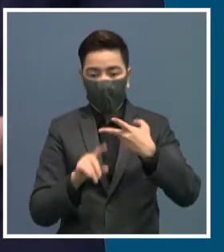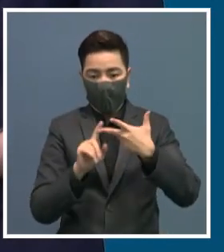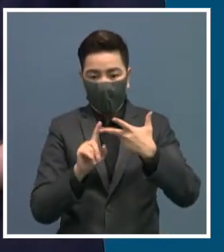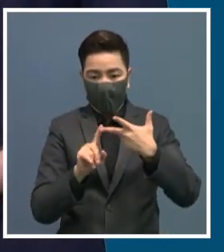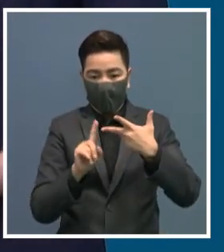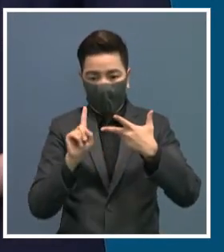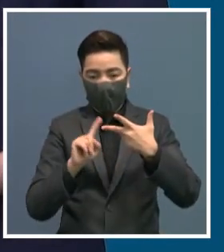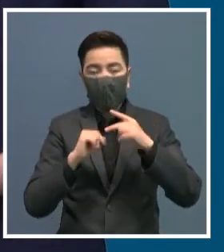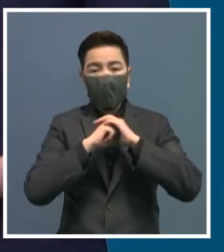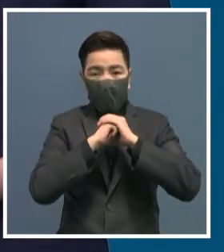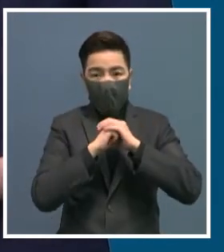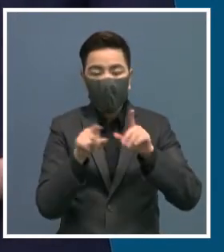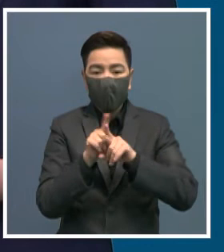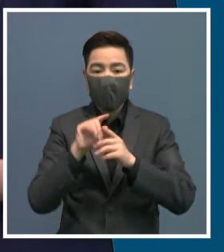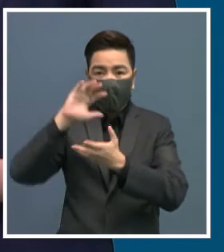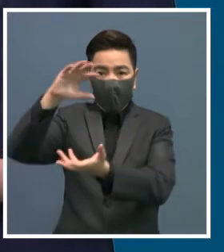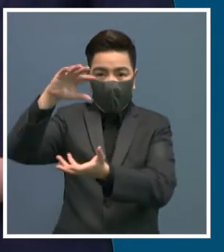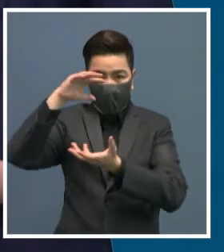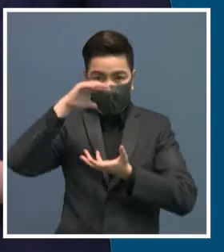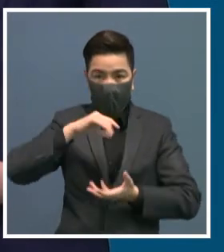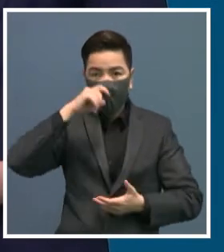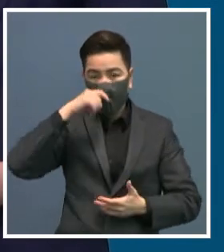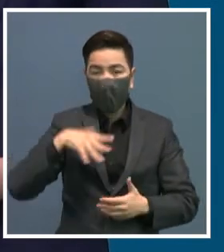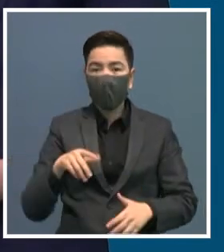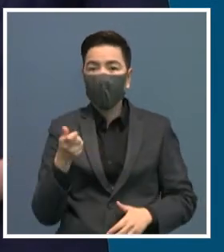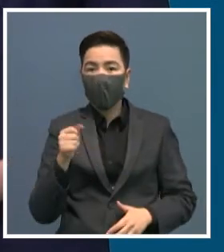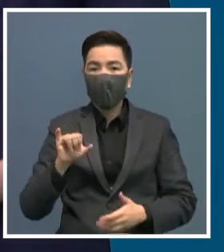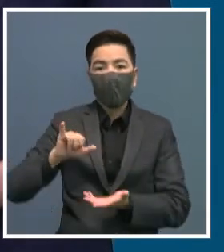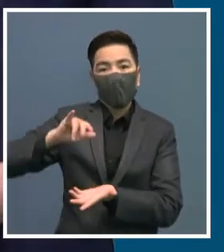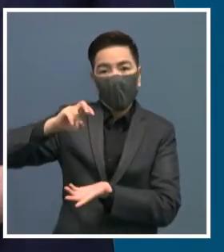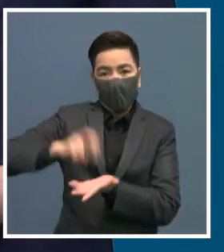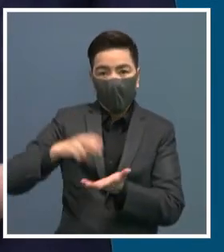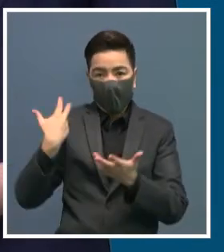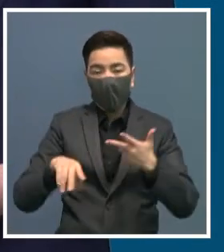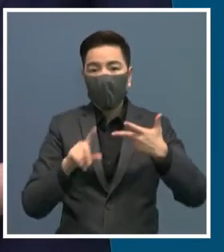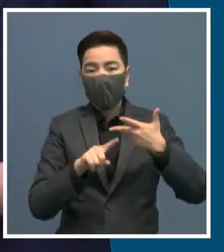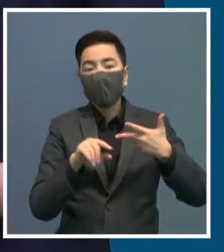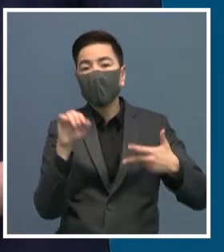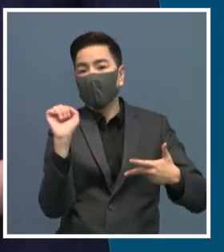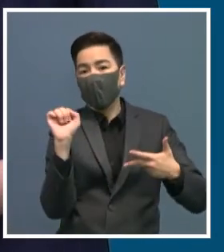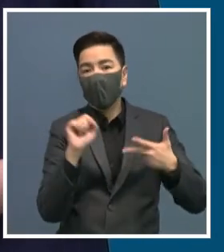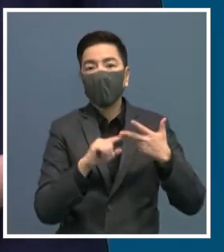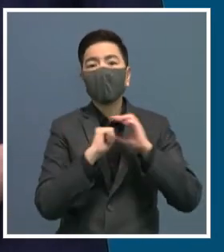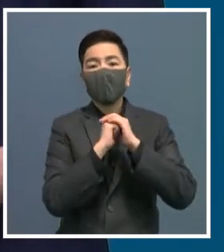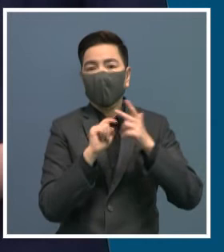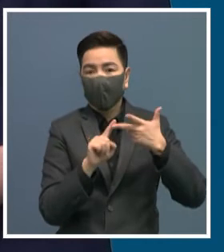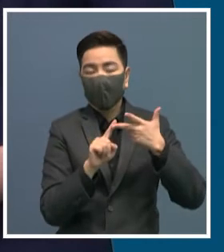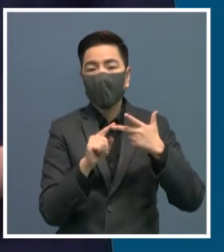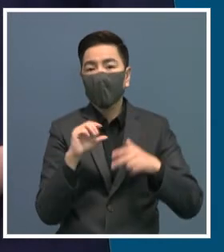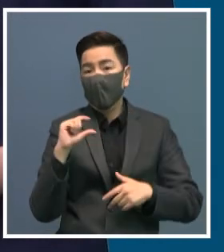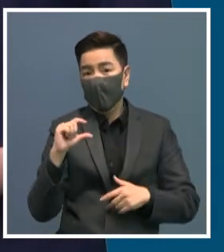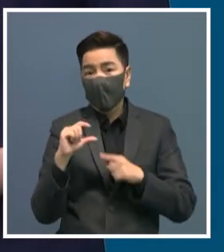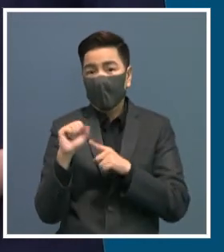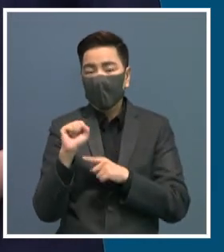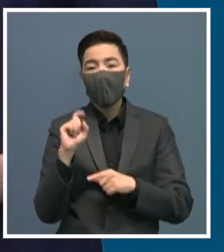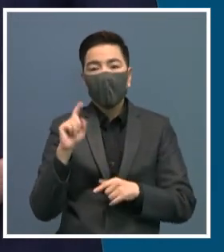ที่อีกตัวนึงค่ะมาจากจีนเหมือนกันเข้ามาที่บ้านเราแล้วอย.รับรองแล้วนะคะก็คือซินะแว็กซ์นั่นเองค่ะตัวนี้ก็